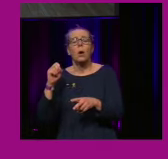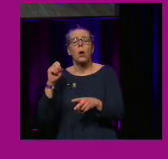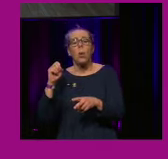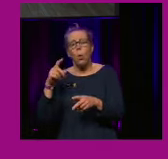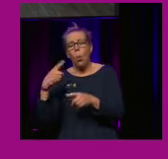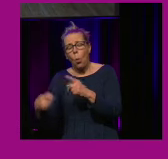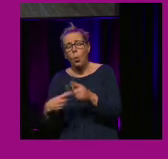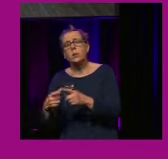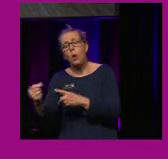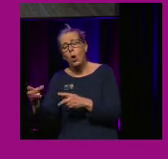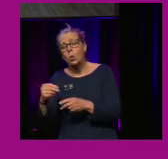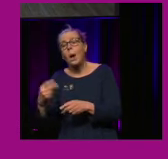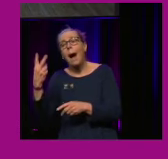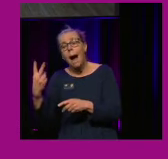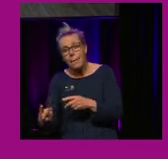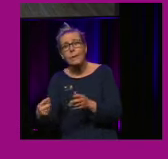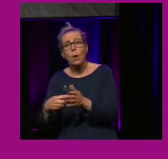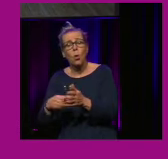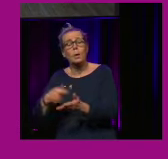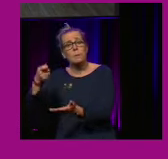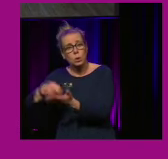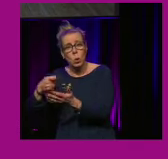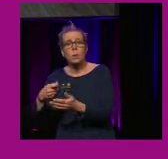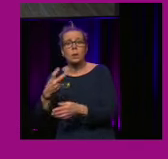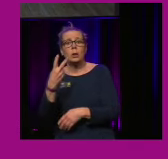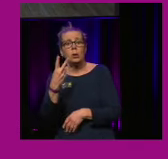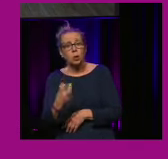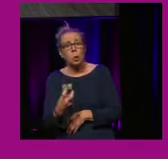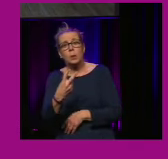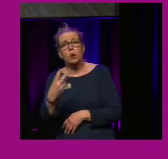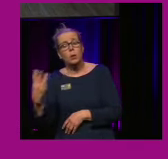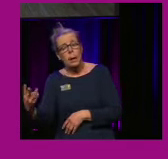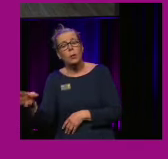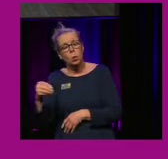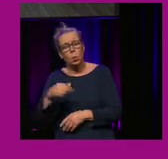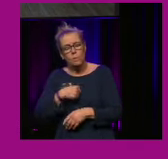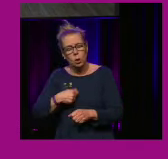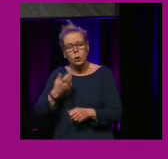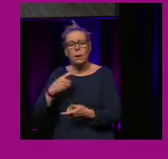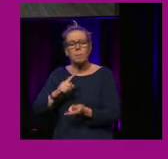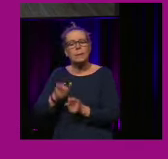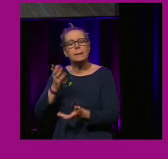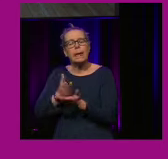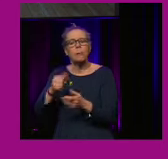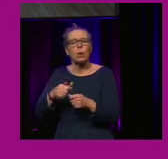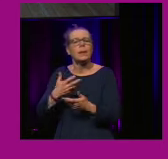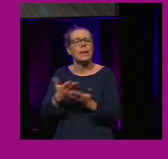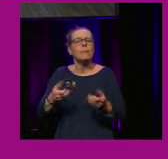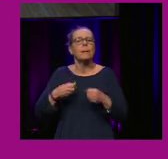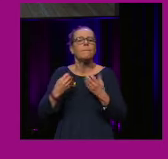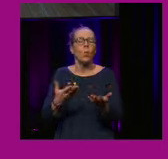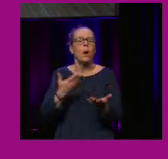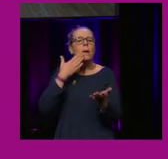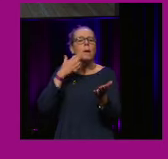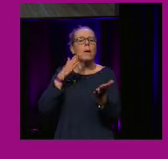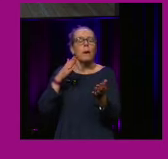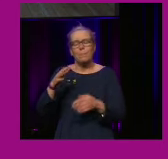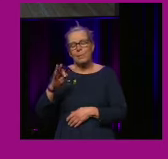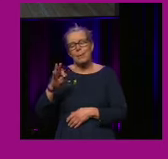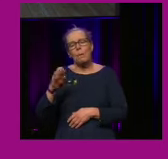andra beslut. Så hade vi varit säkra på att vi inte skulle kunna få en populistisk majoritet som sopade bort